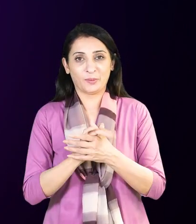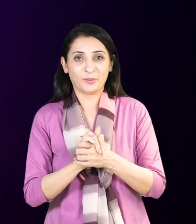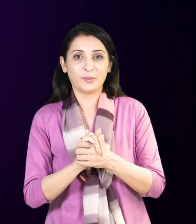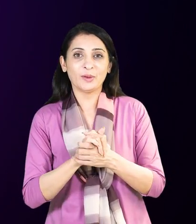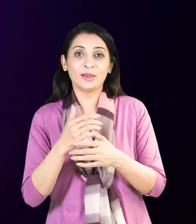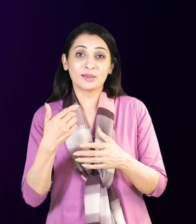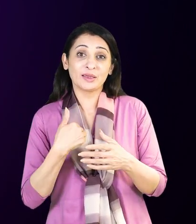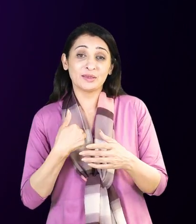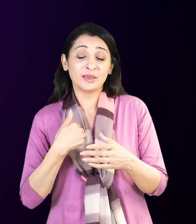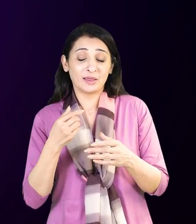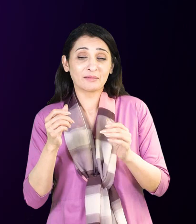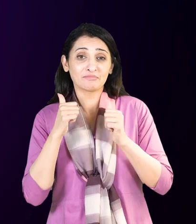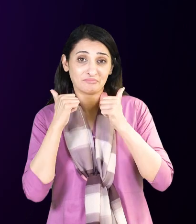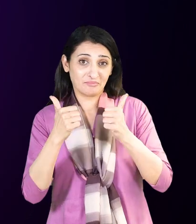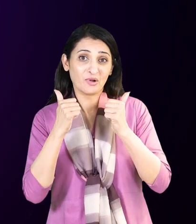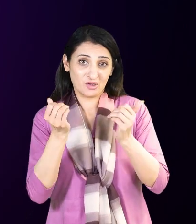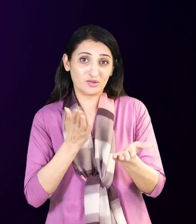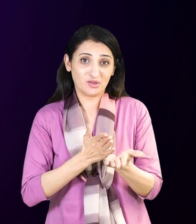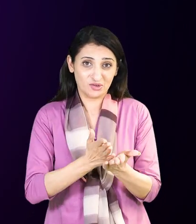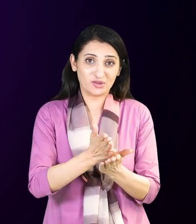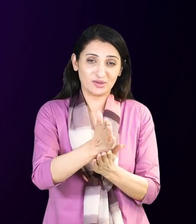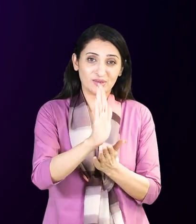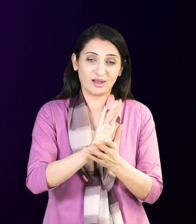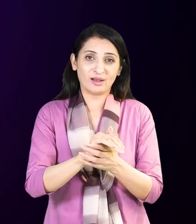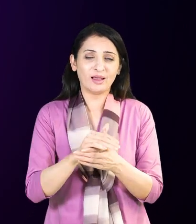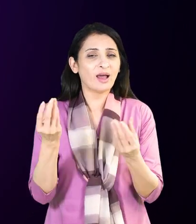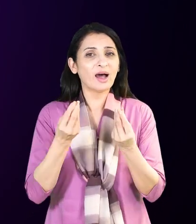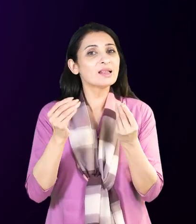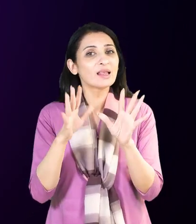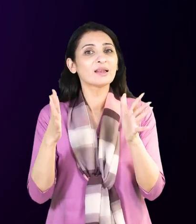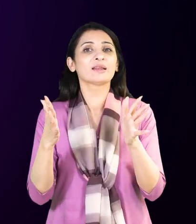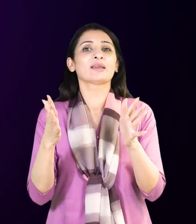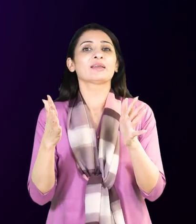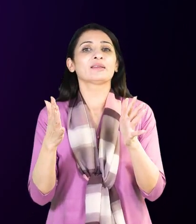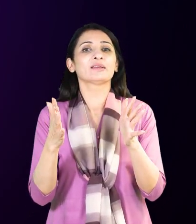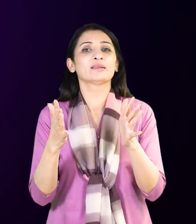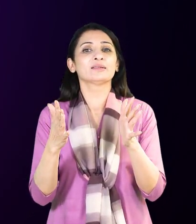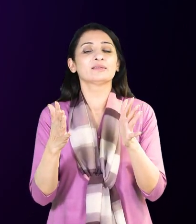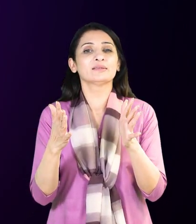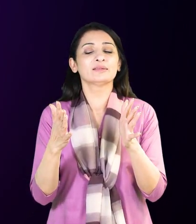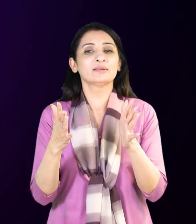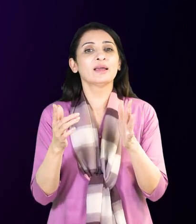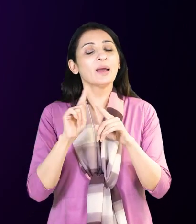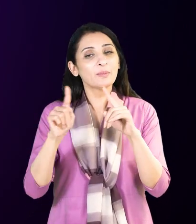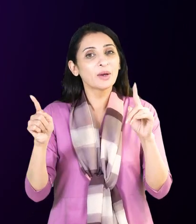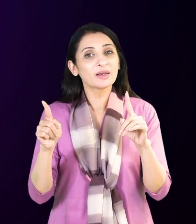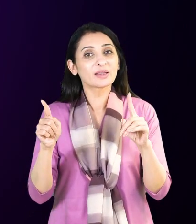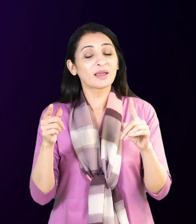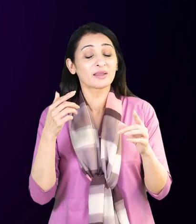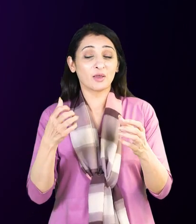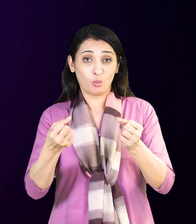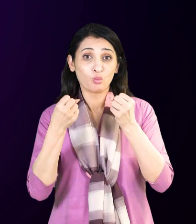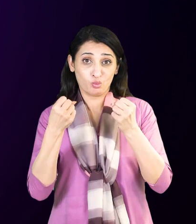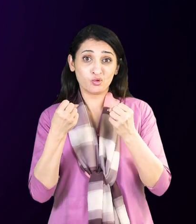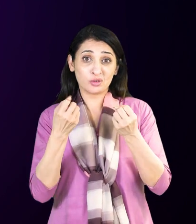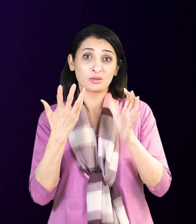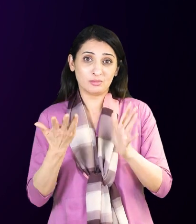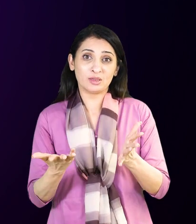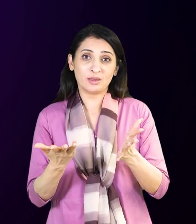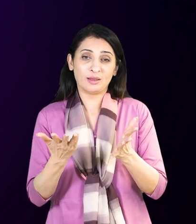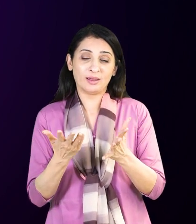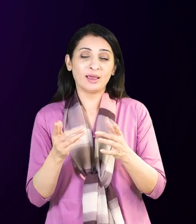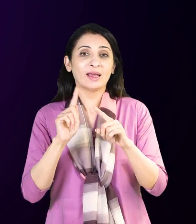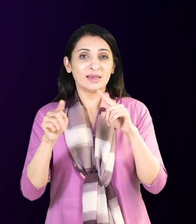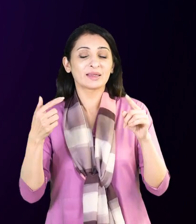and alhamdulillah it's been quite a journey. Not I would say कि बड़ी आसान रही है, बल्कि